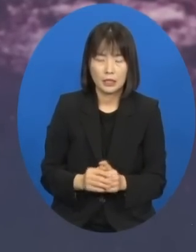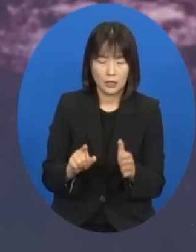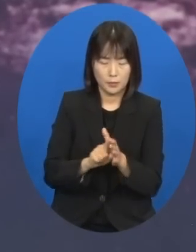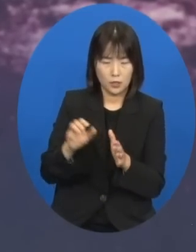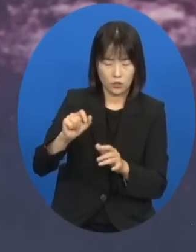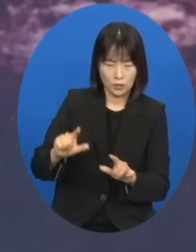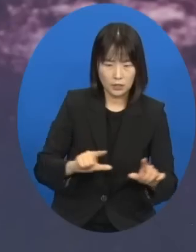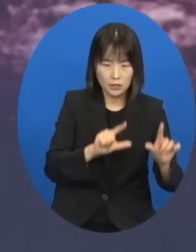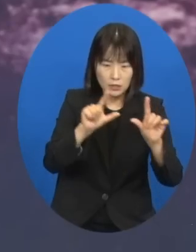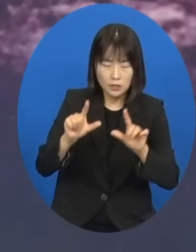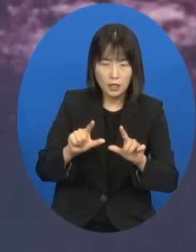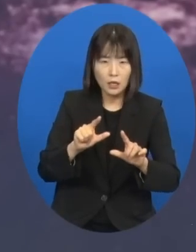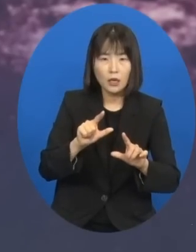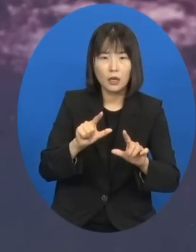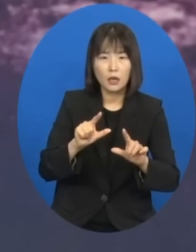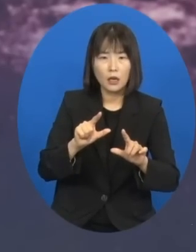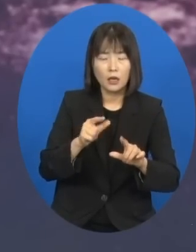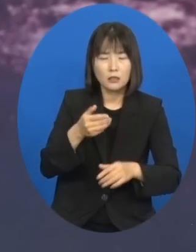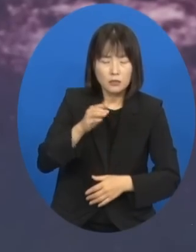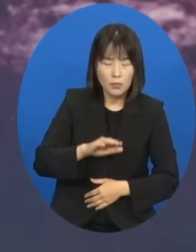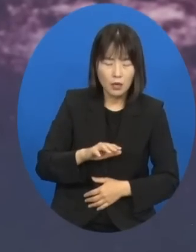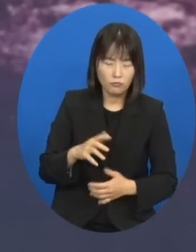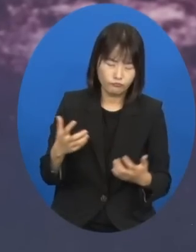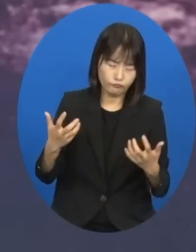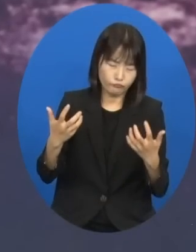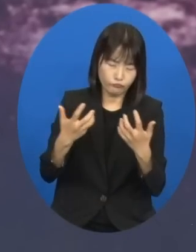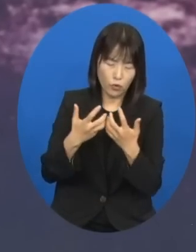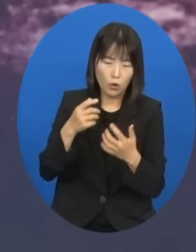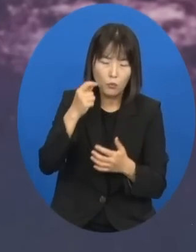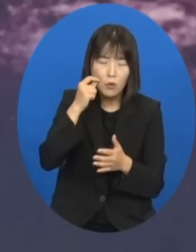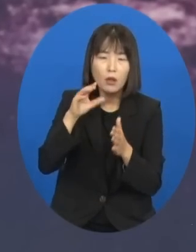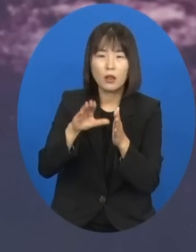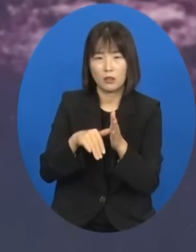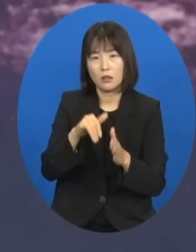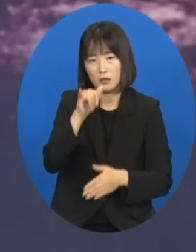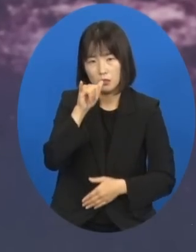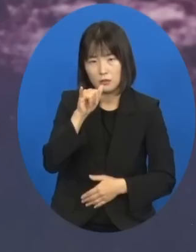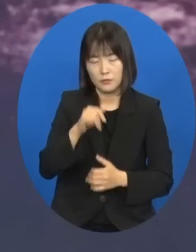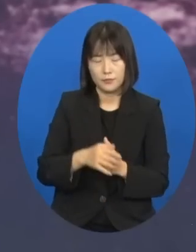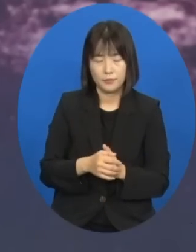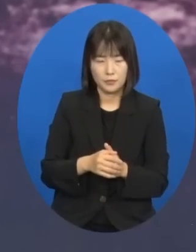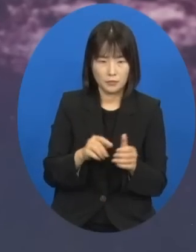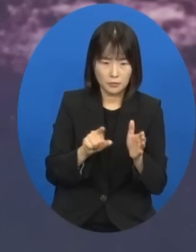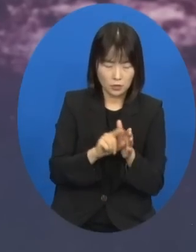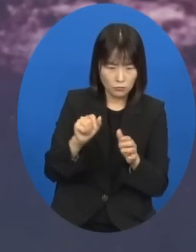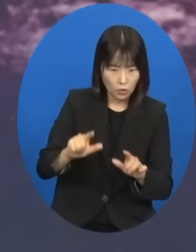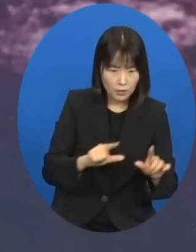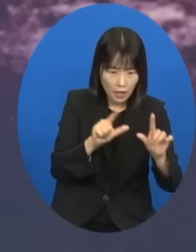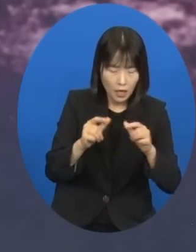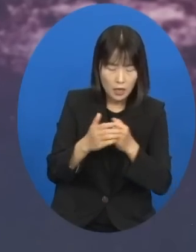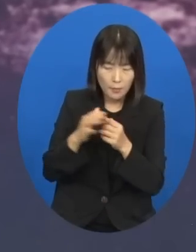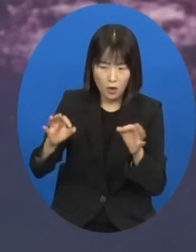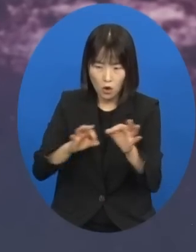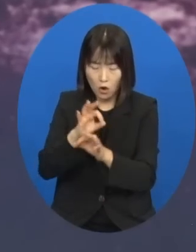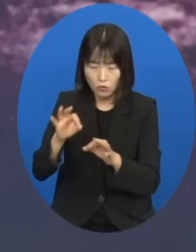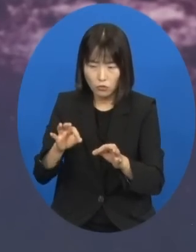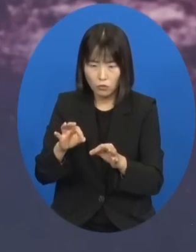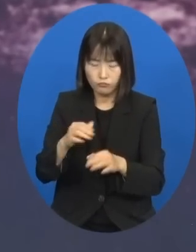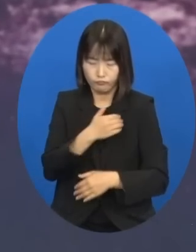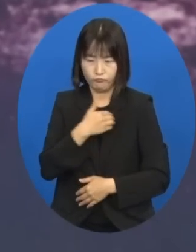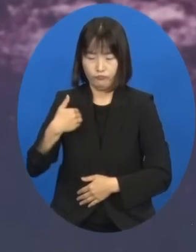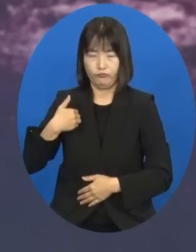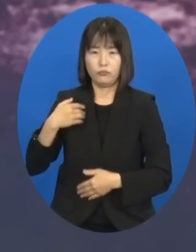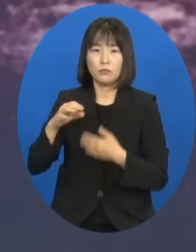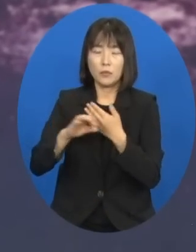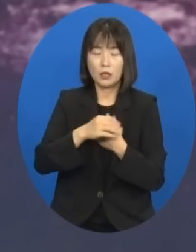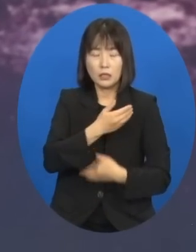살아도요 풍족하지 못합니다. 그럴 수 있어요. 여러분 믿음으로 산다고 해서 경제적으로 풍족하면 사도 바울과